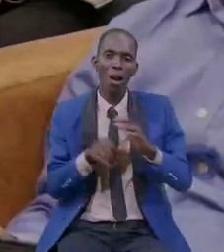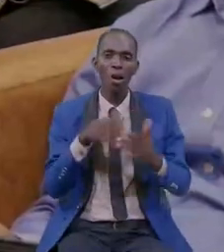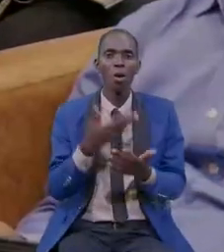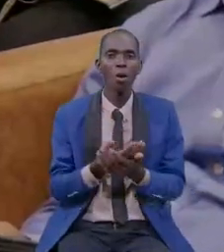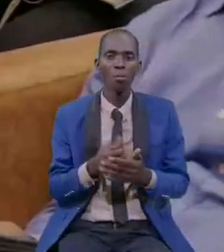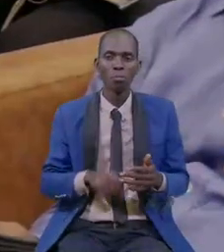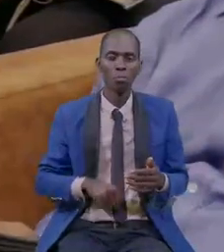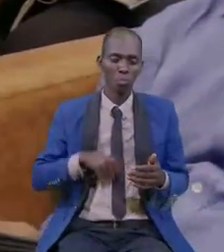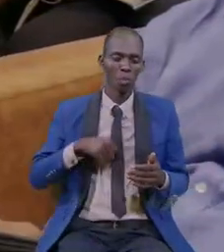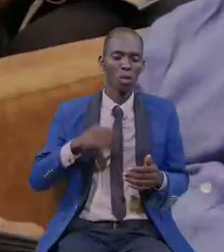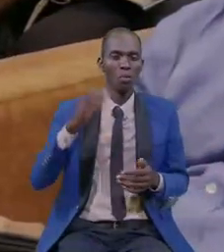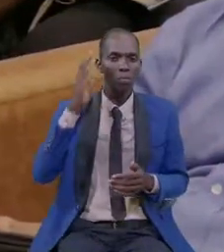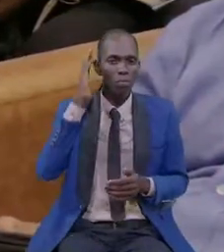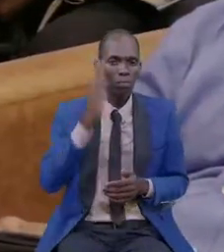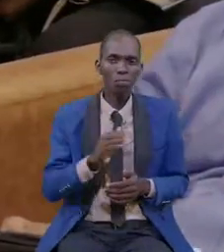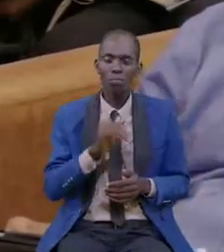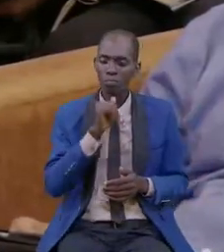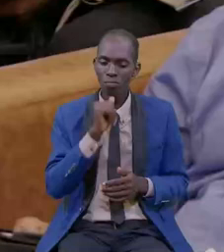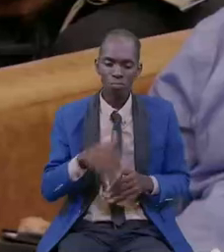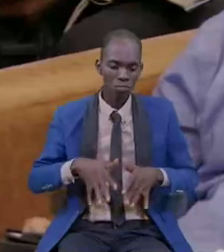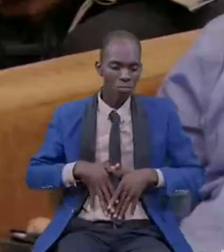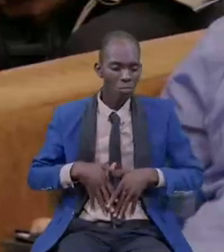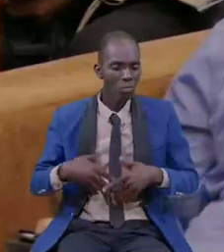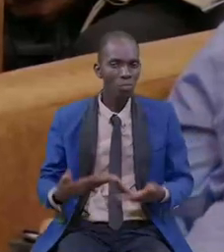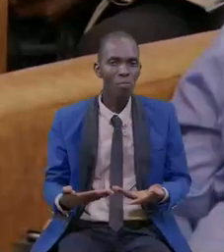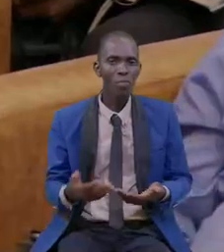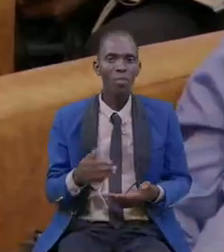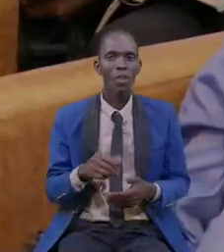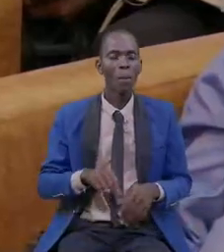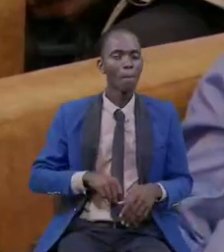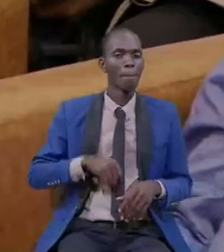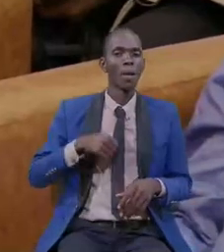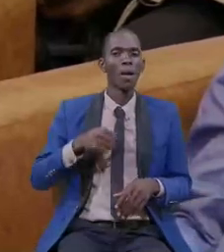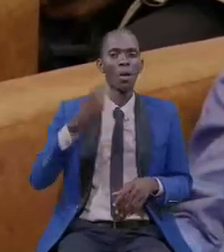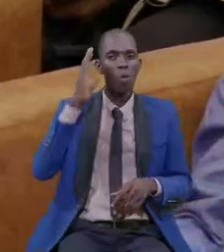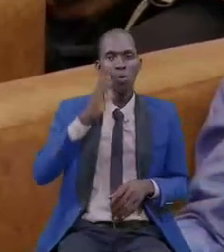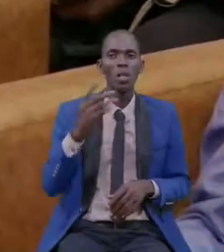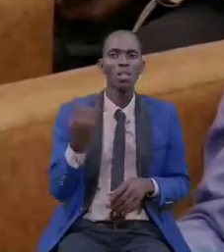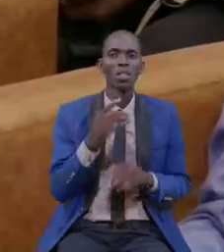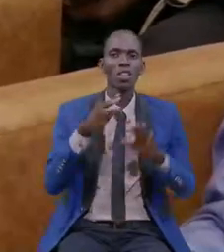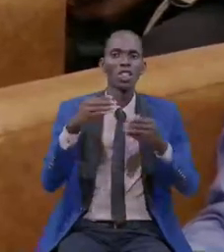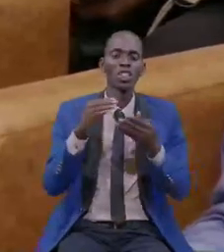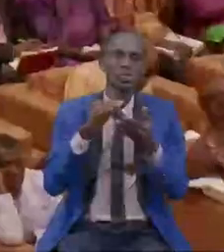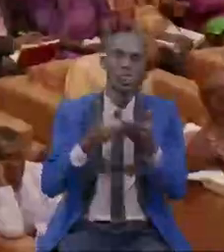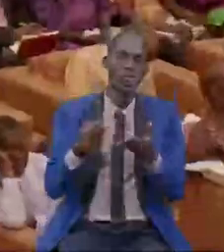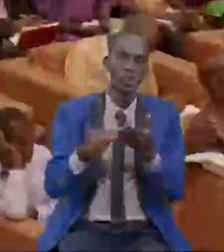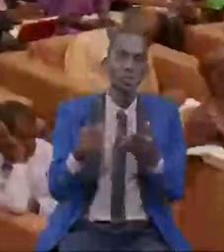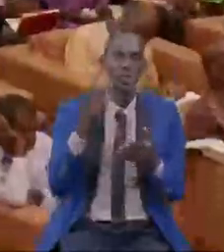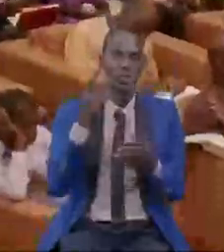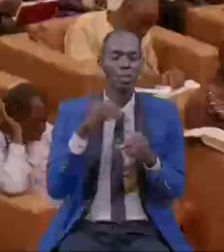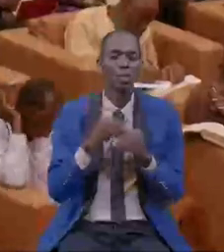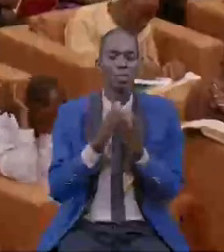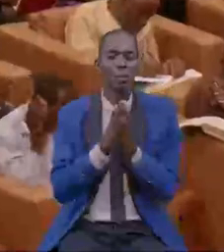l'orgueil ne veut pas confesser l'orgueil veut cacher donner des excuses se cacher donner des excuses voyez vous c'est ce qu'il